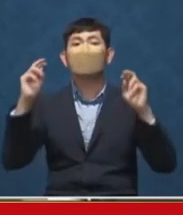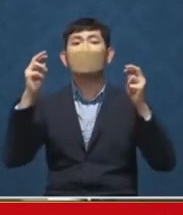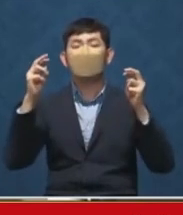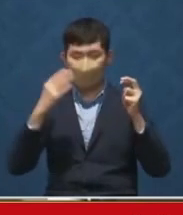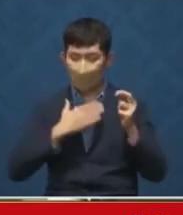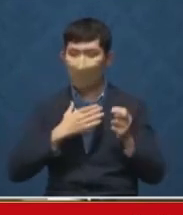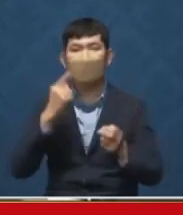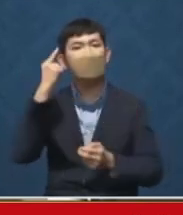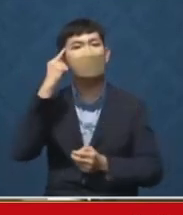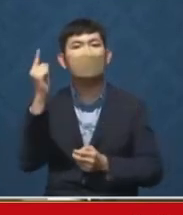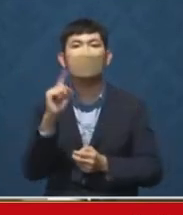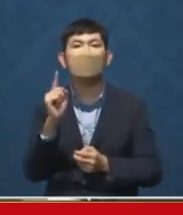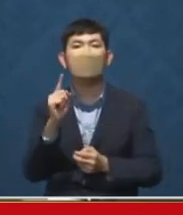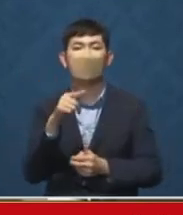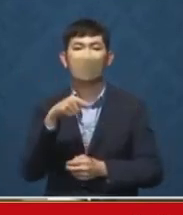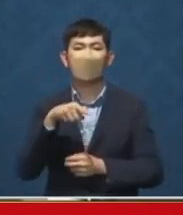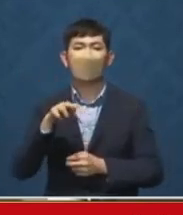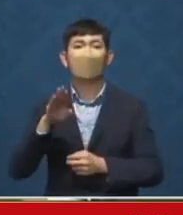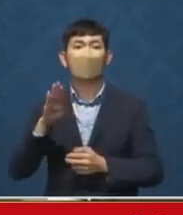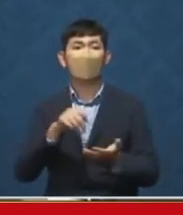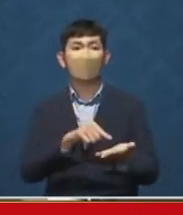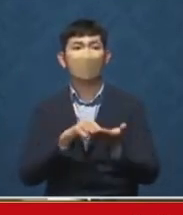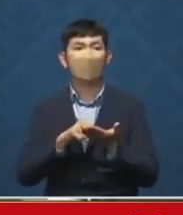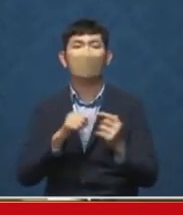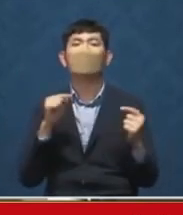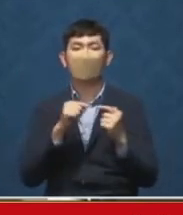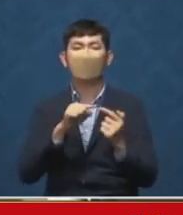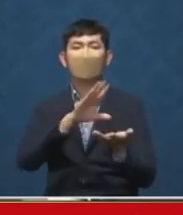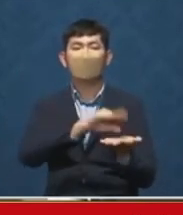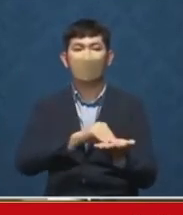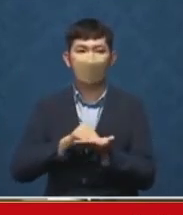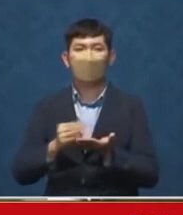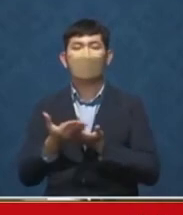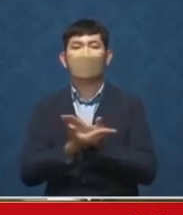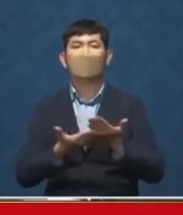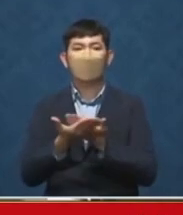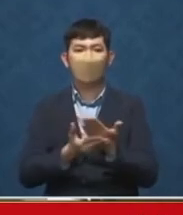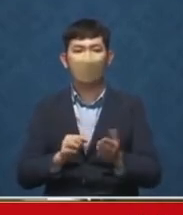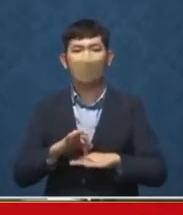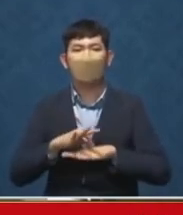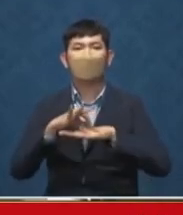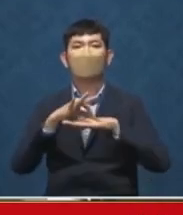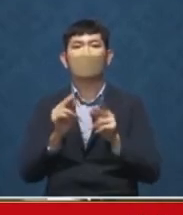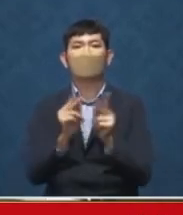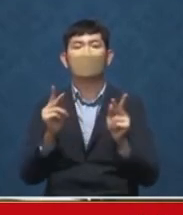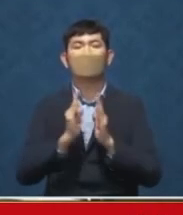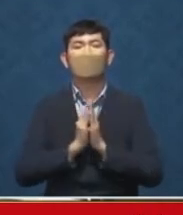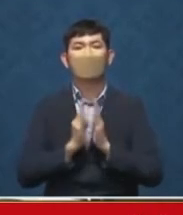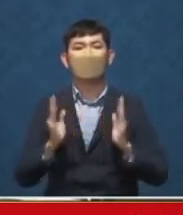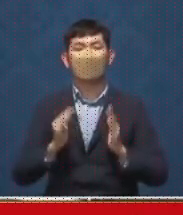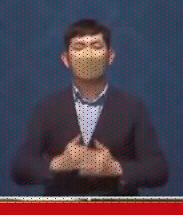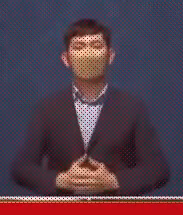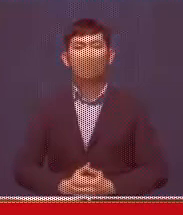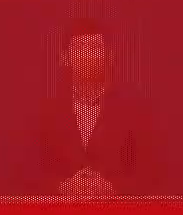ว่าพรบที่เขาเสนอสมควรจะรับเข้าสู่การพิจารณาและตั้งกรรมาธิการครับขอบพระคุณครับท่านประธานครับ